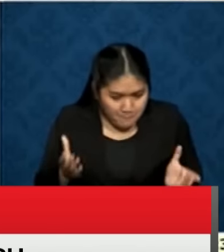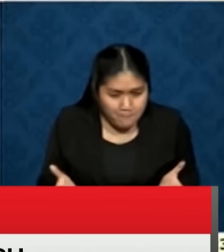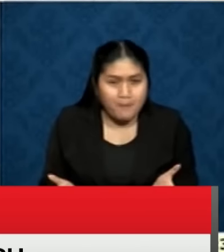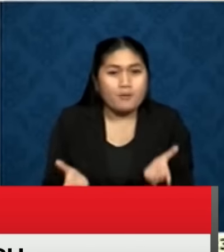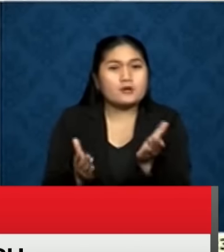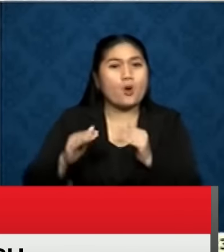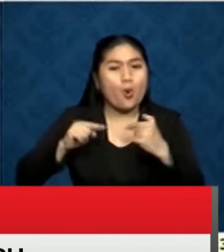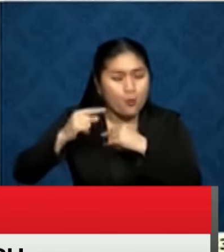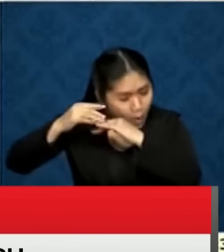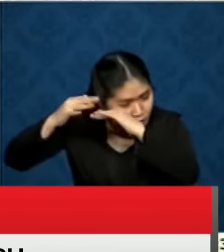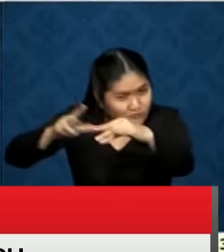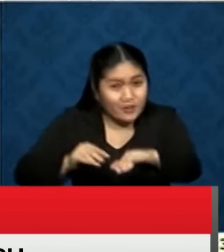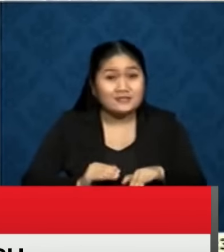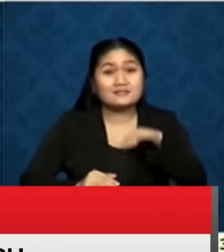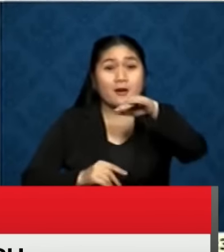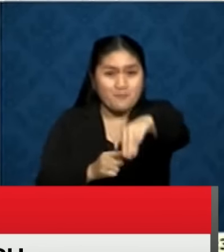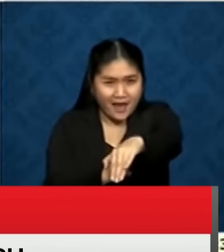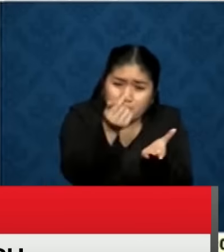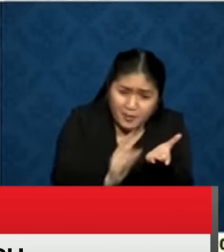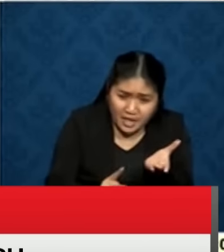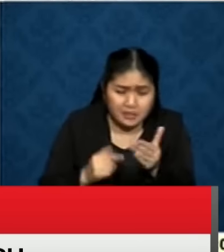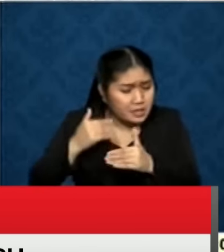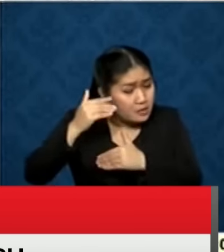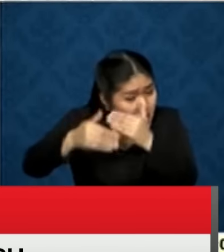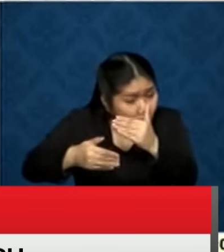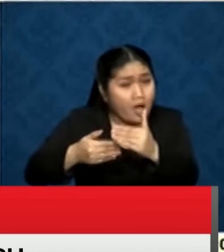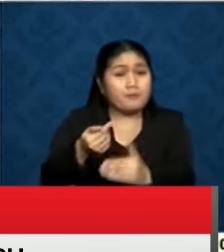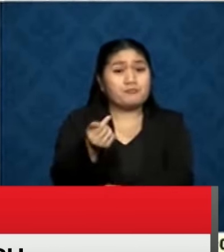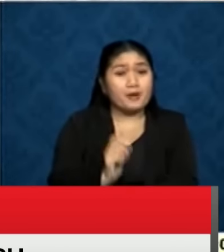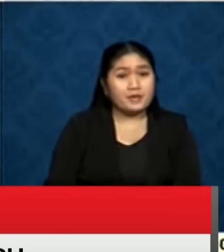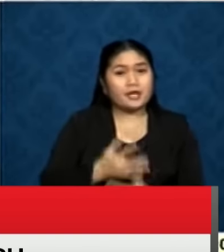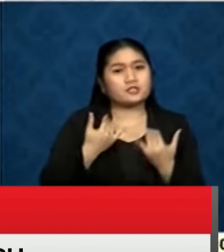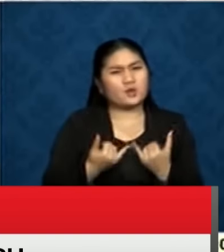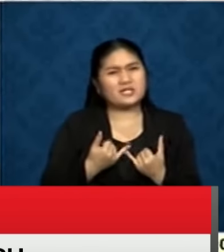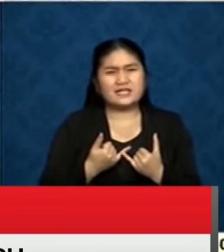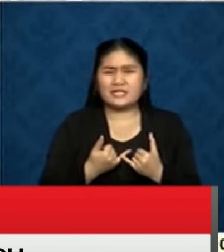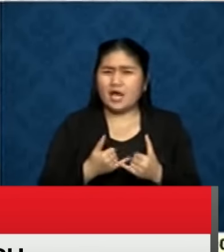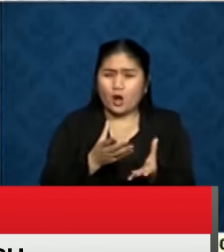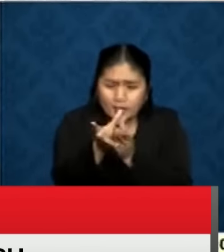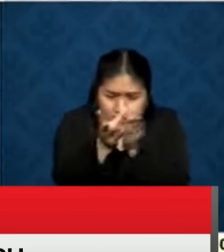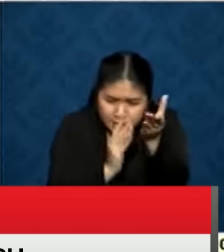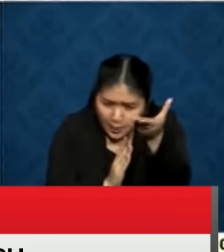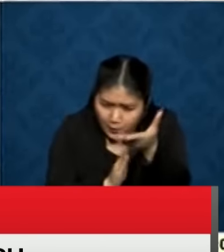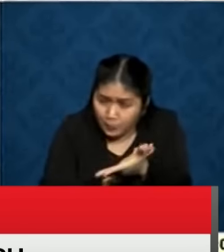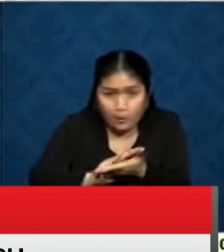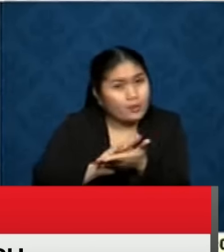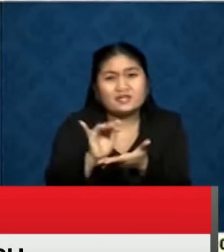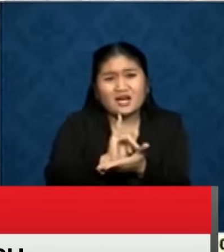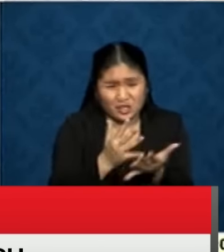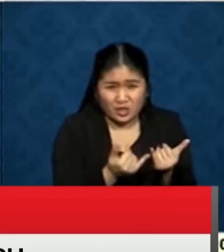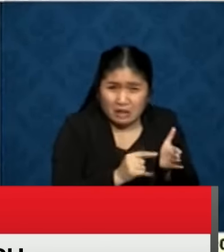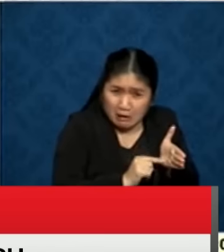แนินี้ให้เป็นจริงร่วมกับท่านสมาชิกขณะนี้ผลของการศึกษายังไม่เนเสร็จสิ้นค่ะอยู่ในกระบวนการพึ่งเริ่ม